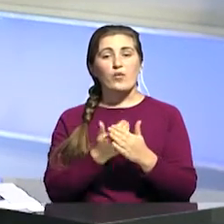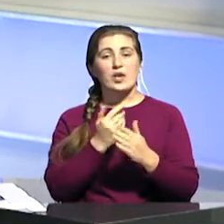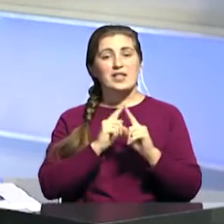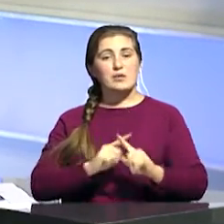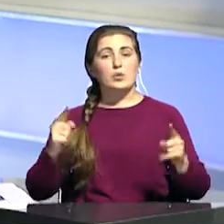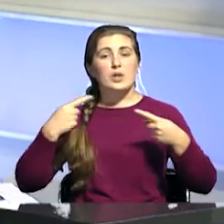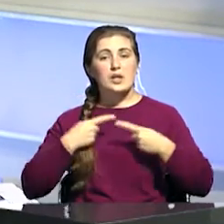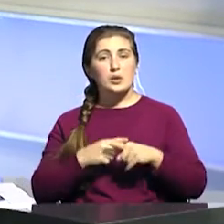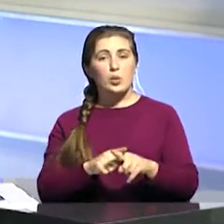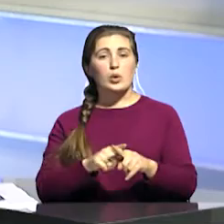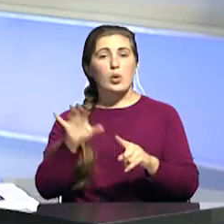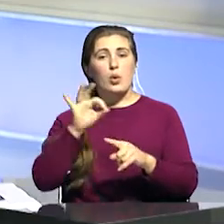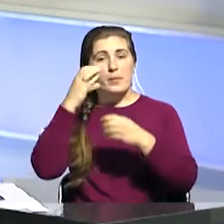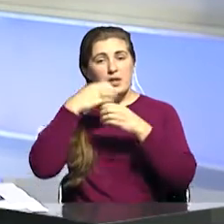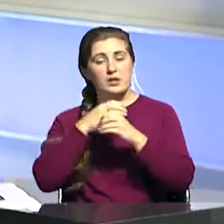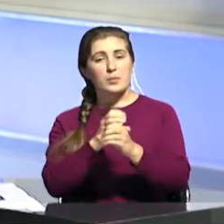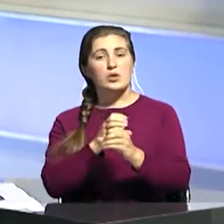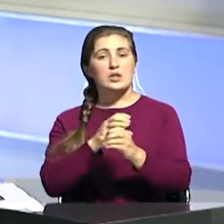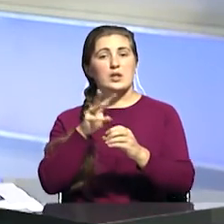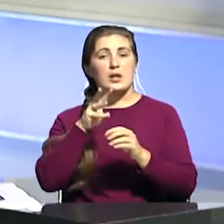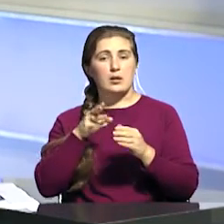технологии, лапароскопические методы,